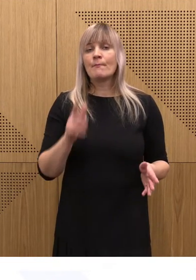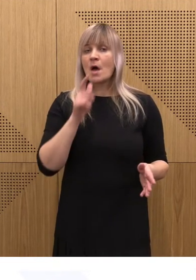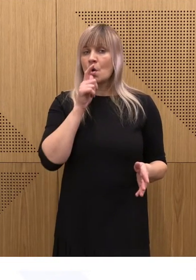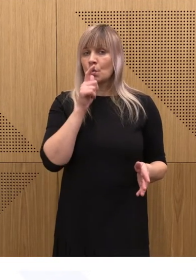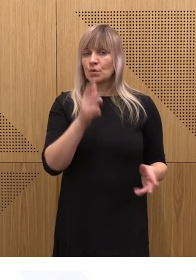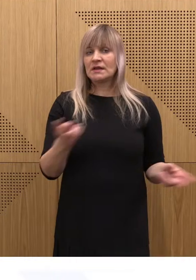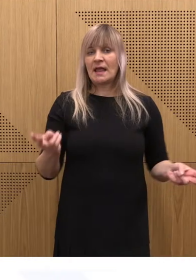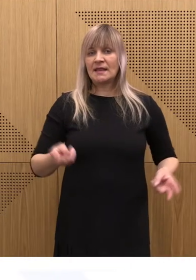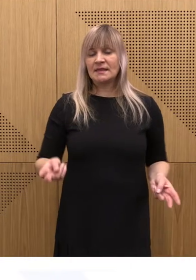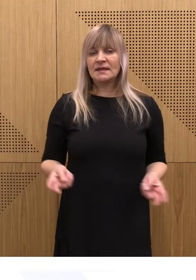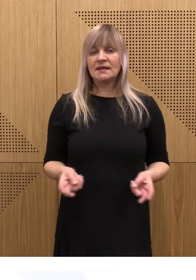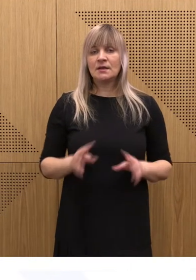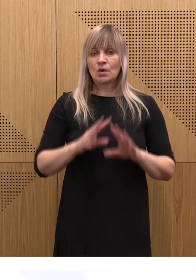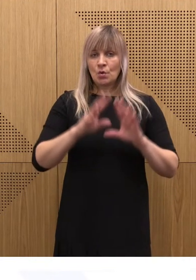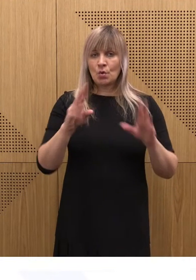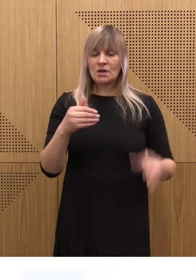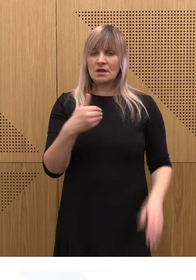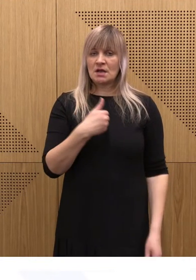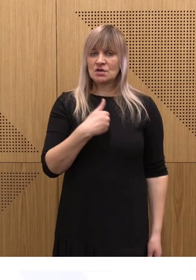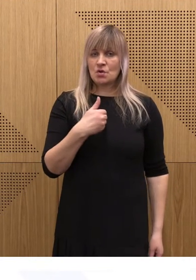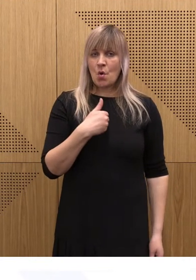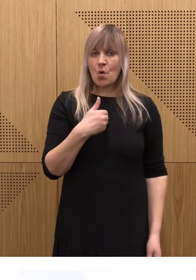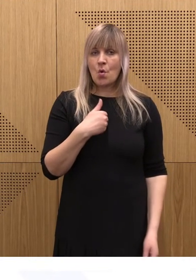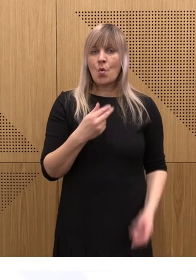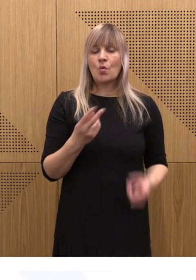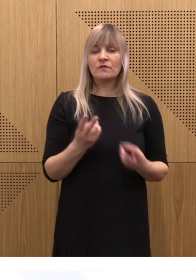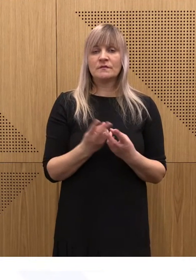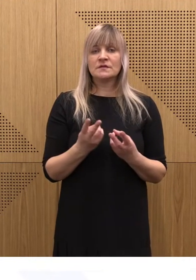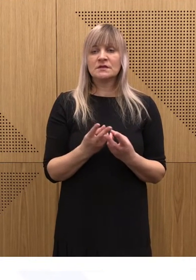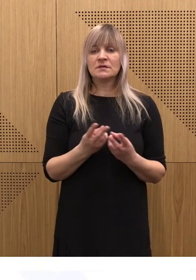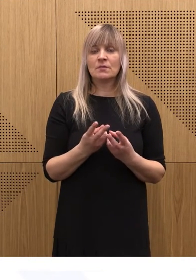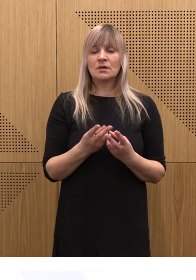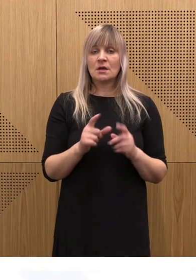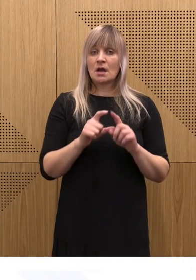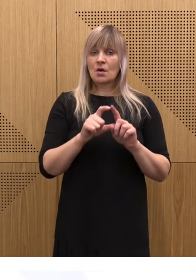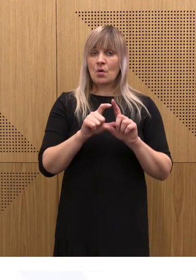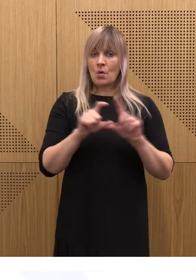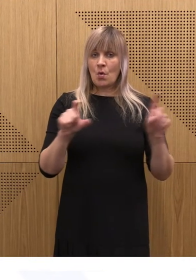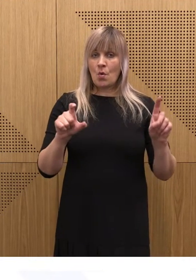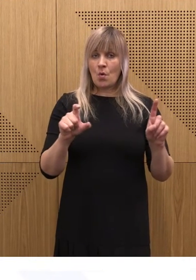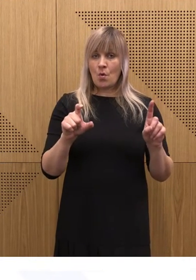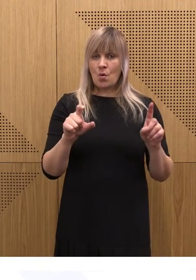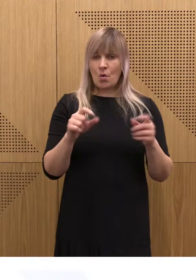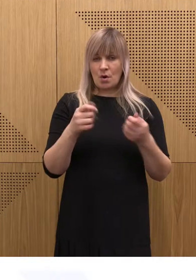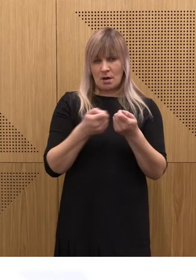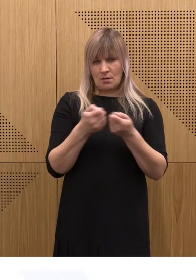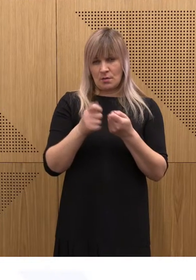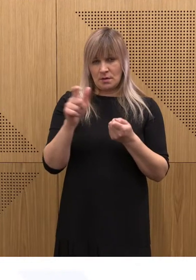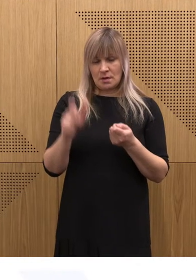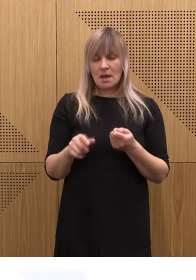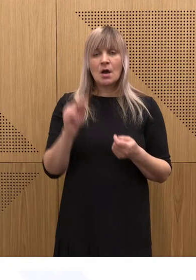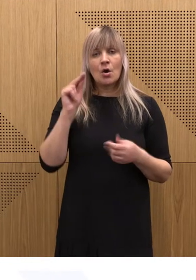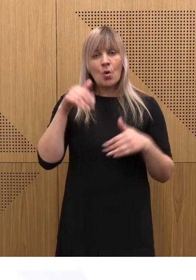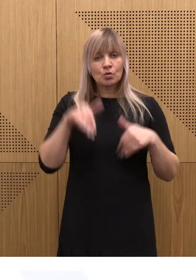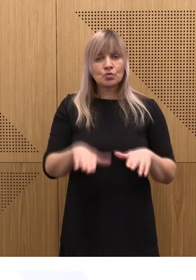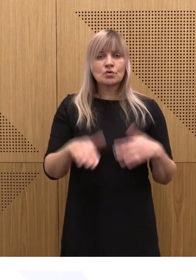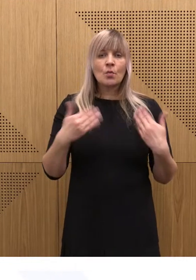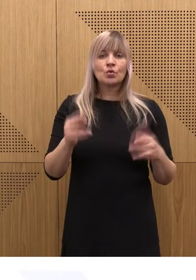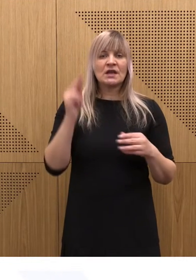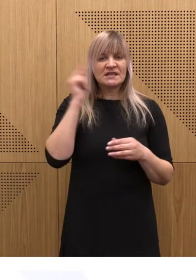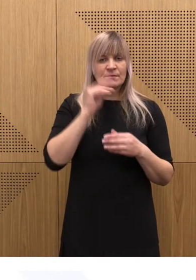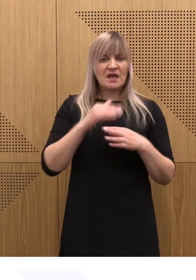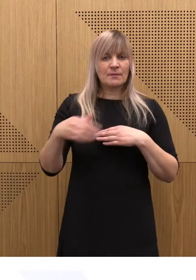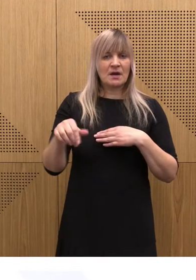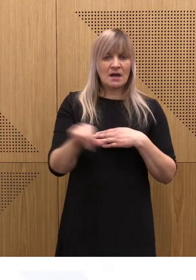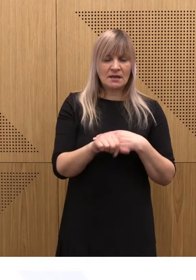ütleksin siis nii, et üldine soov on selline, et koolipidaja otsustab need õppevormid ju, kuidas ta seda järgmine